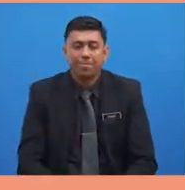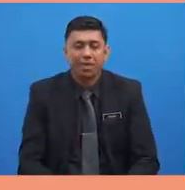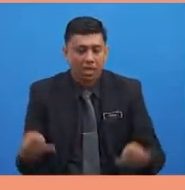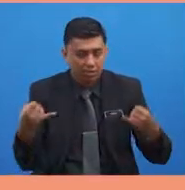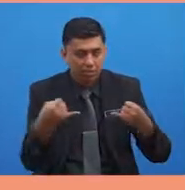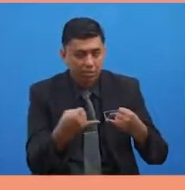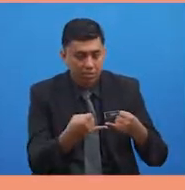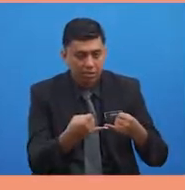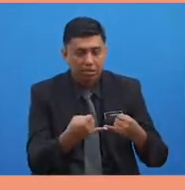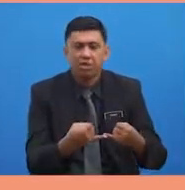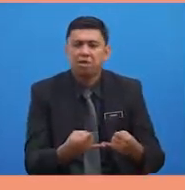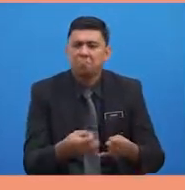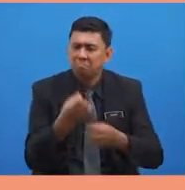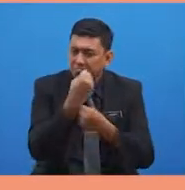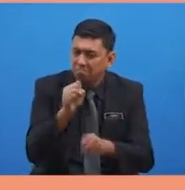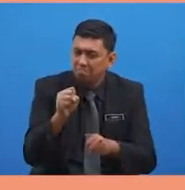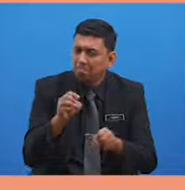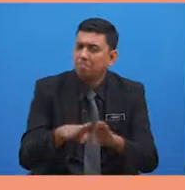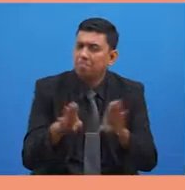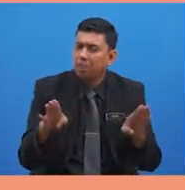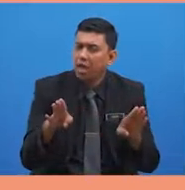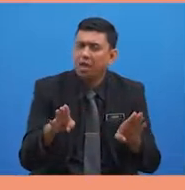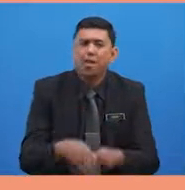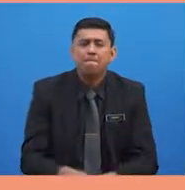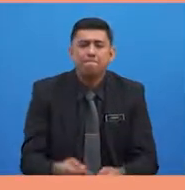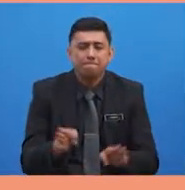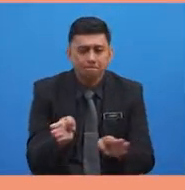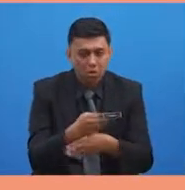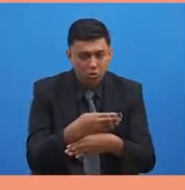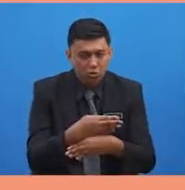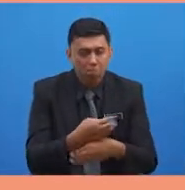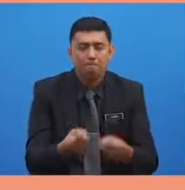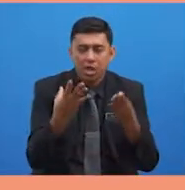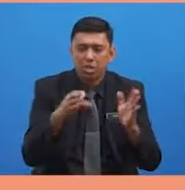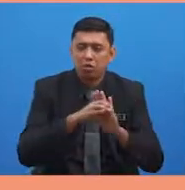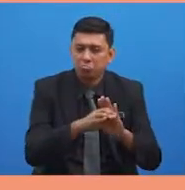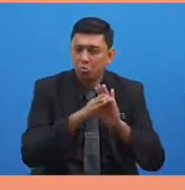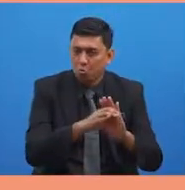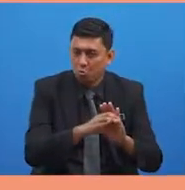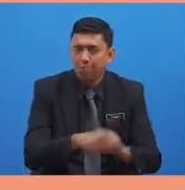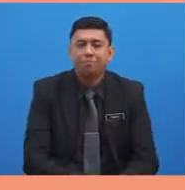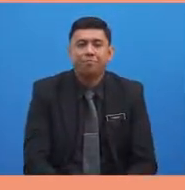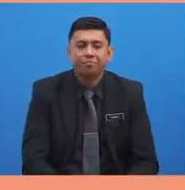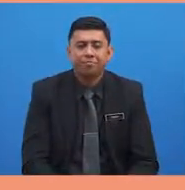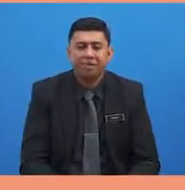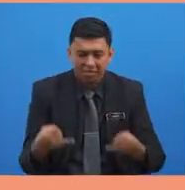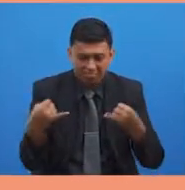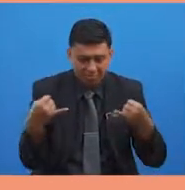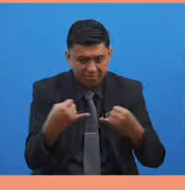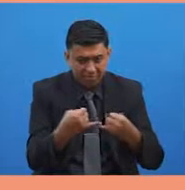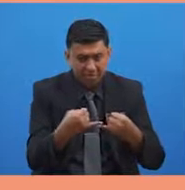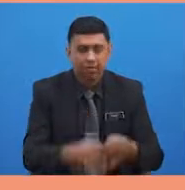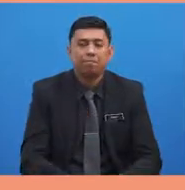Interaktiviti boleh disediakan dalam pelbagai bentuk. Banyak contoh interaktiviti yang